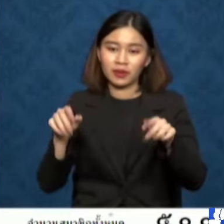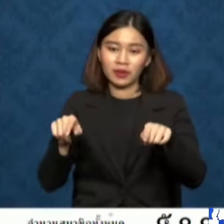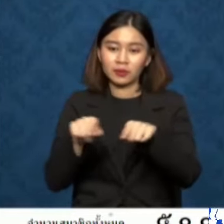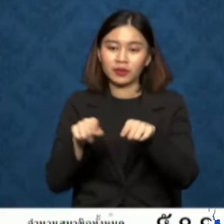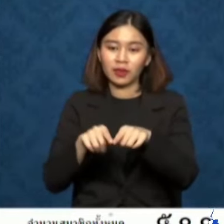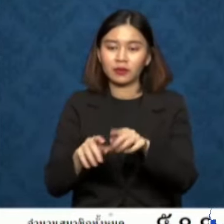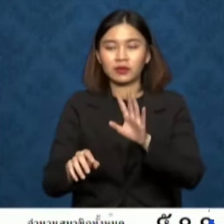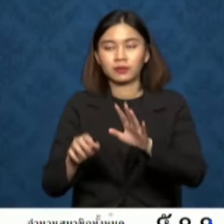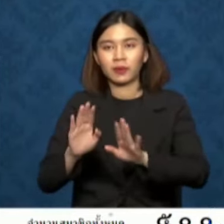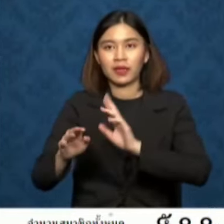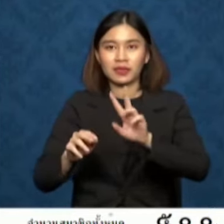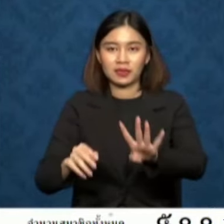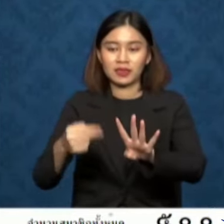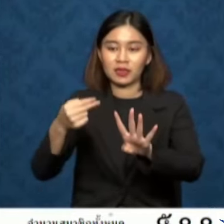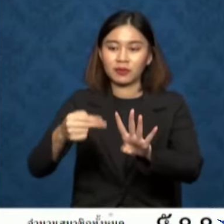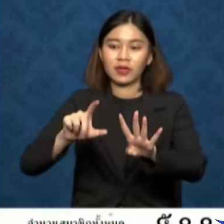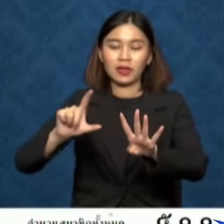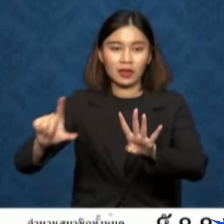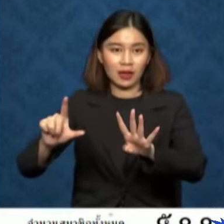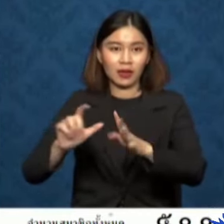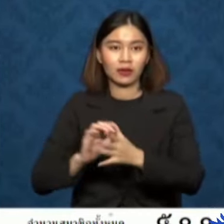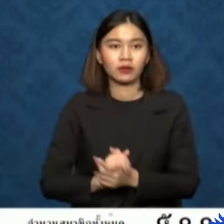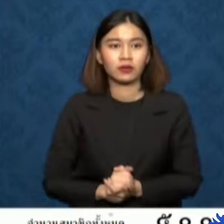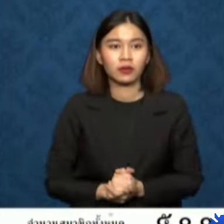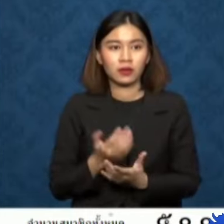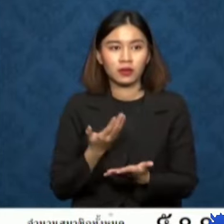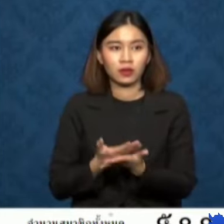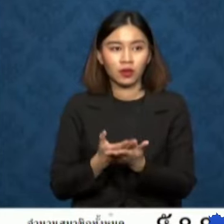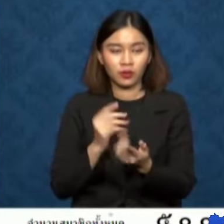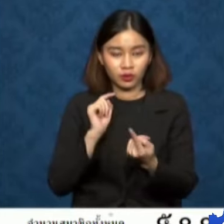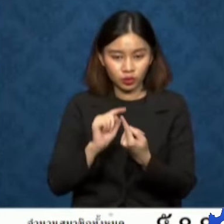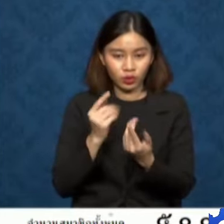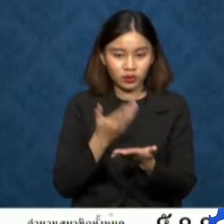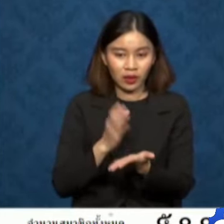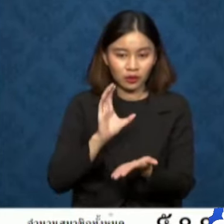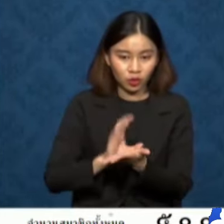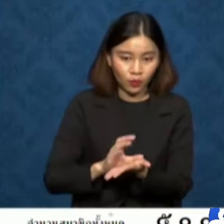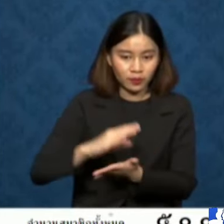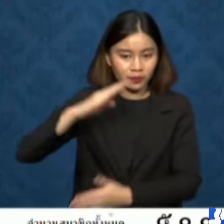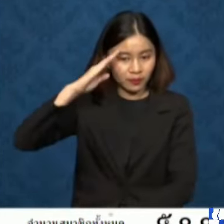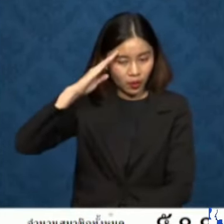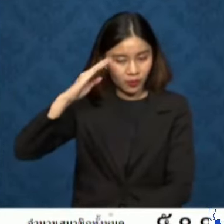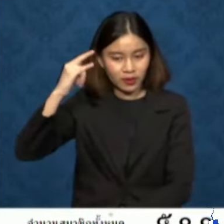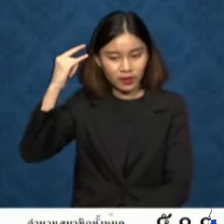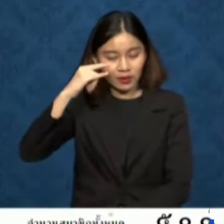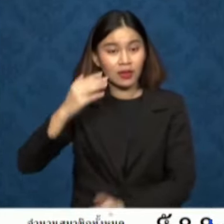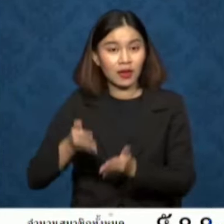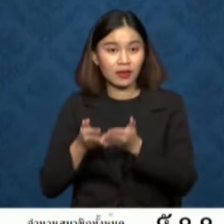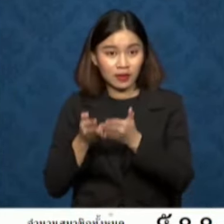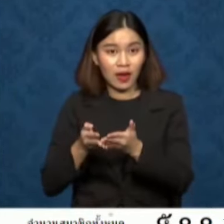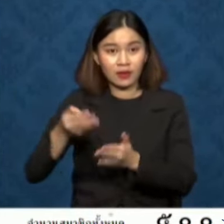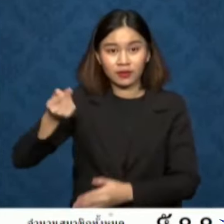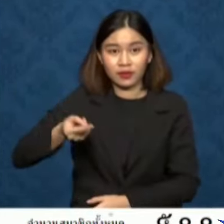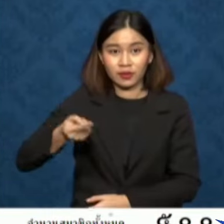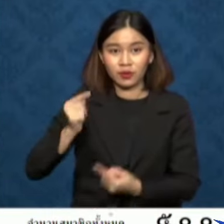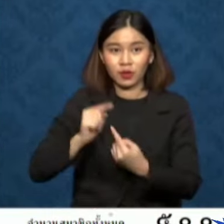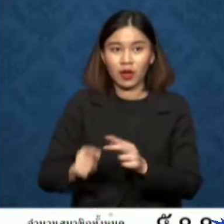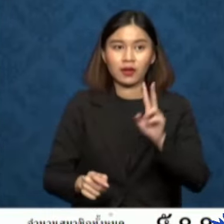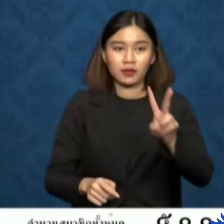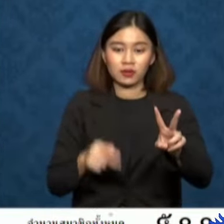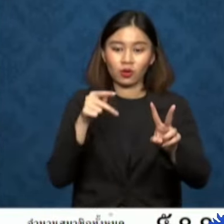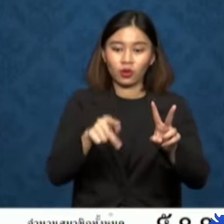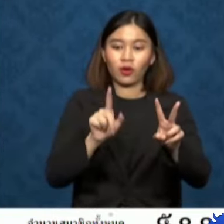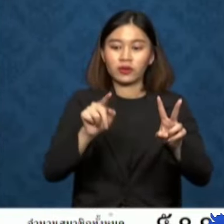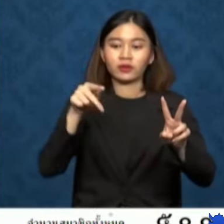สัก 40,000ล้านอัตราส่วนงบประมาณของกองทัพบกกองทัพเรือและกองทัพอากาศคงที่อยู่ในอัตราส่วน 2